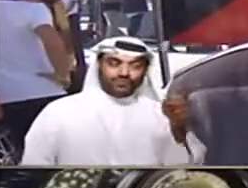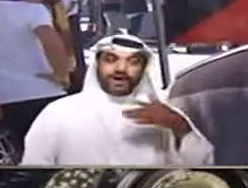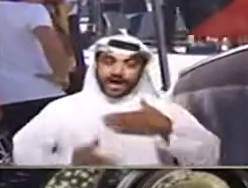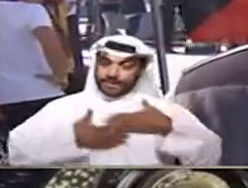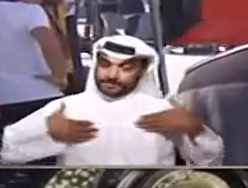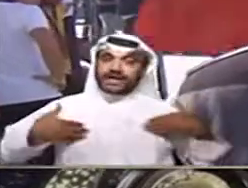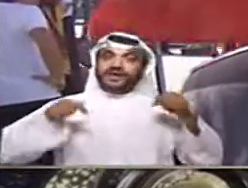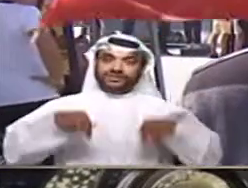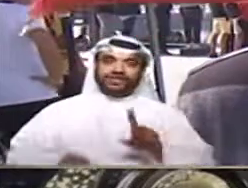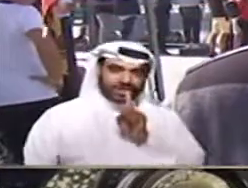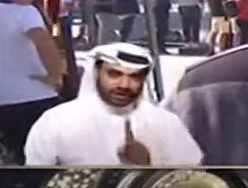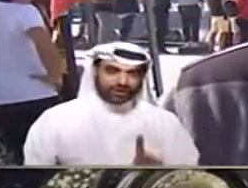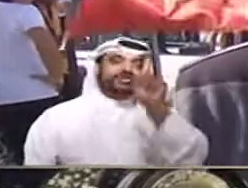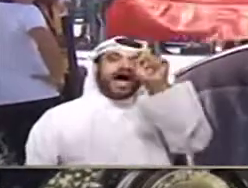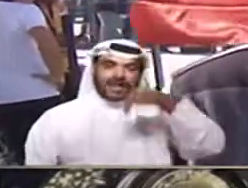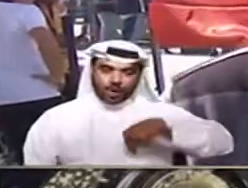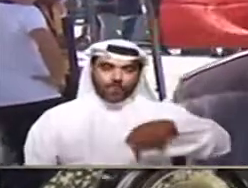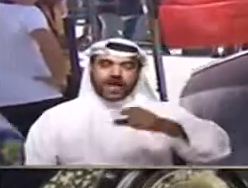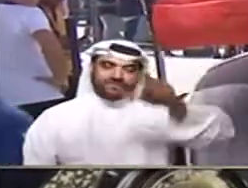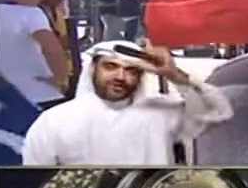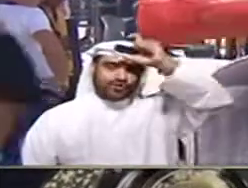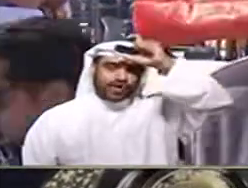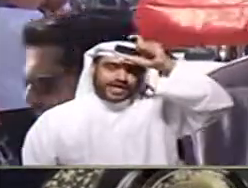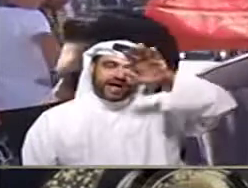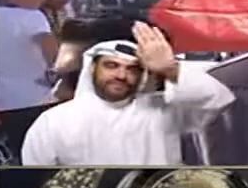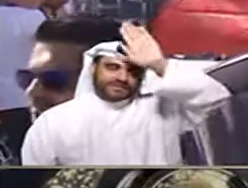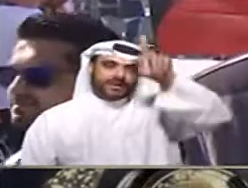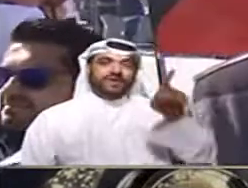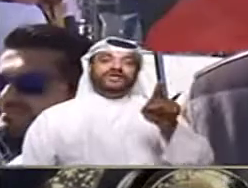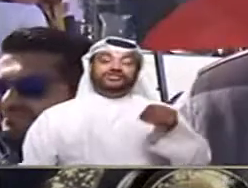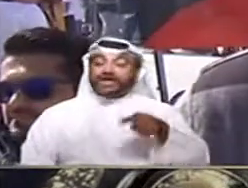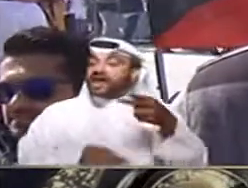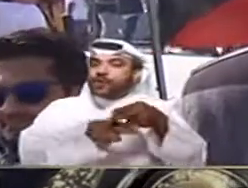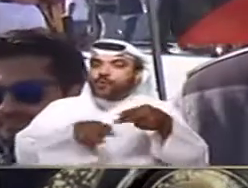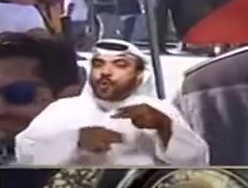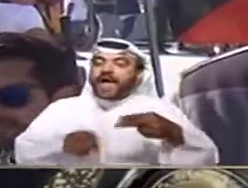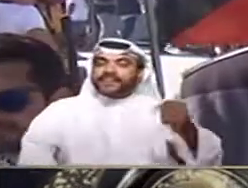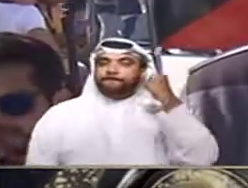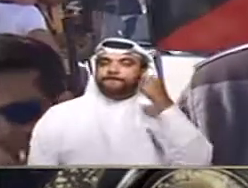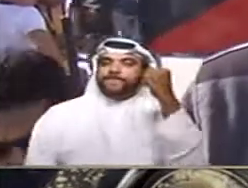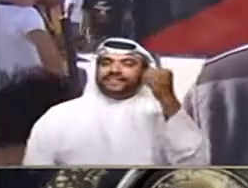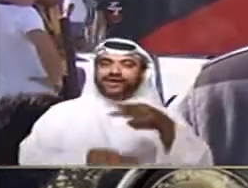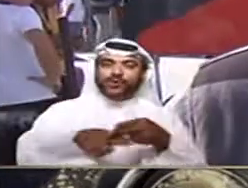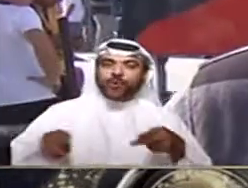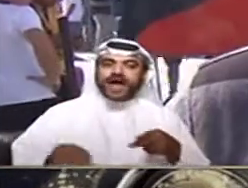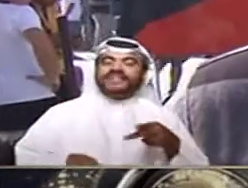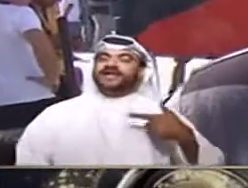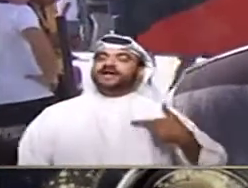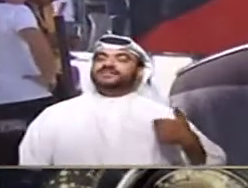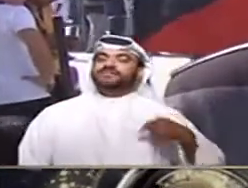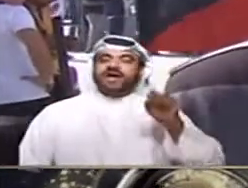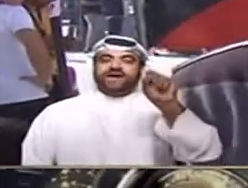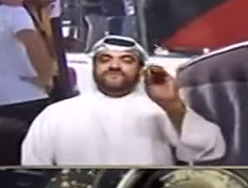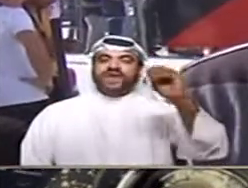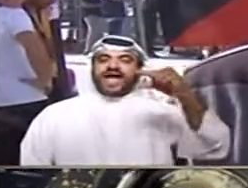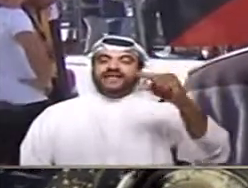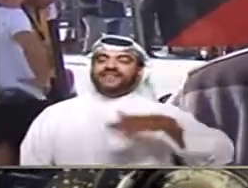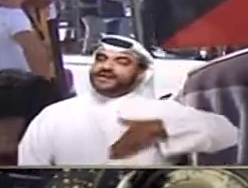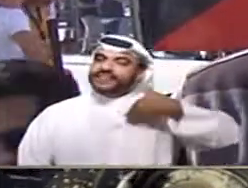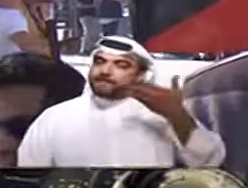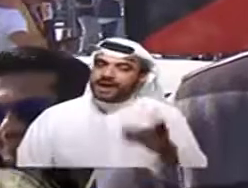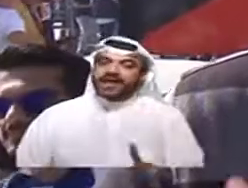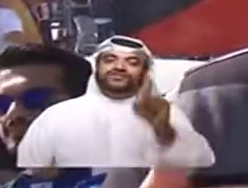والدريفت باذن الله تعالى في تركيا بمتسابقنا بطل الكويت فهد، ونتمنى ان شاء الله كل التوفيق باذن